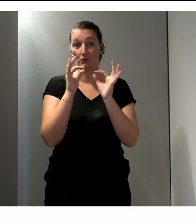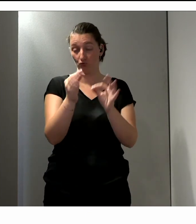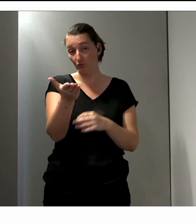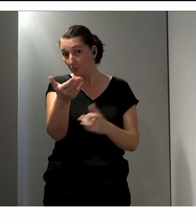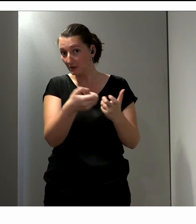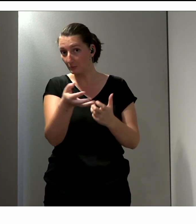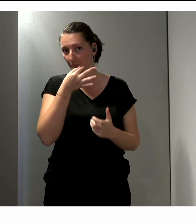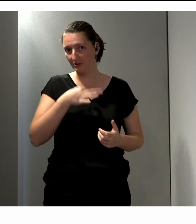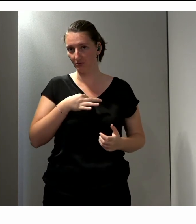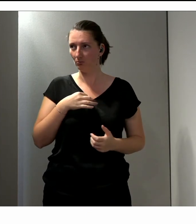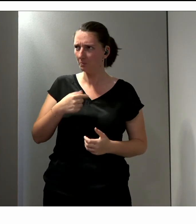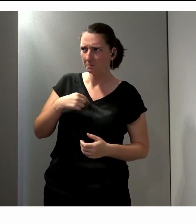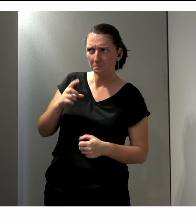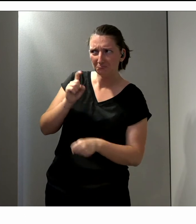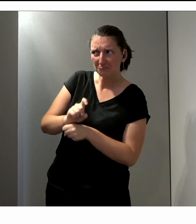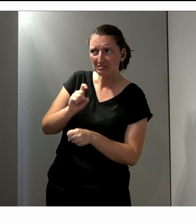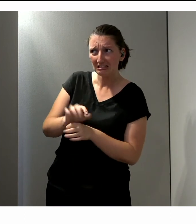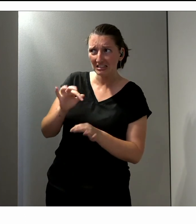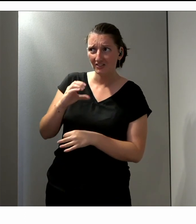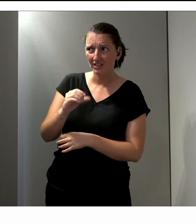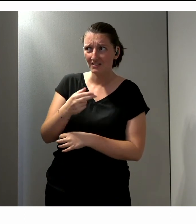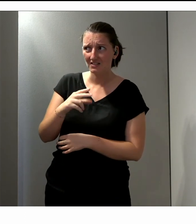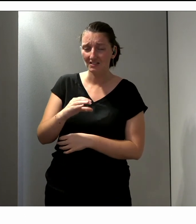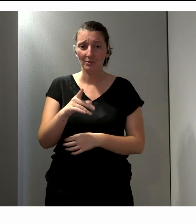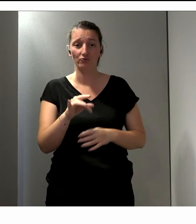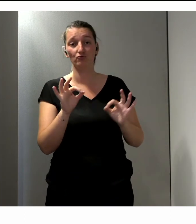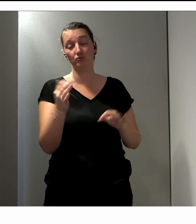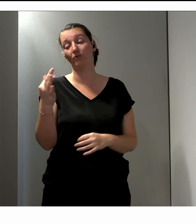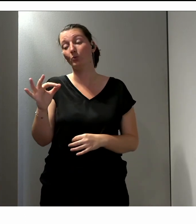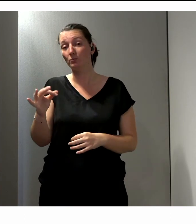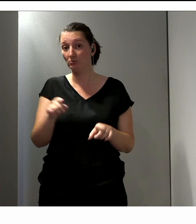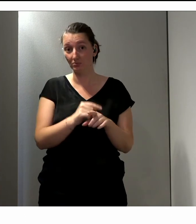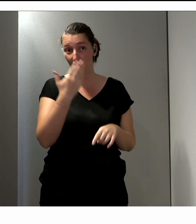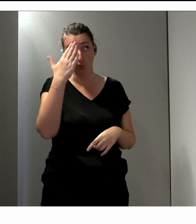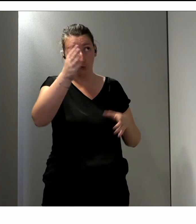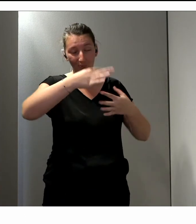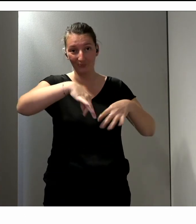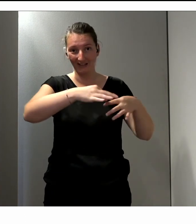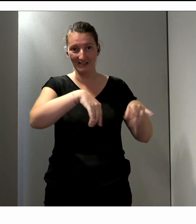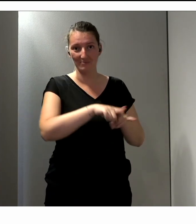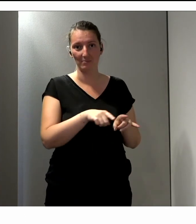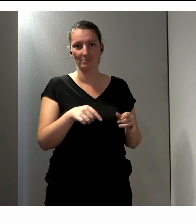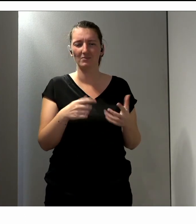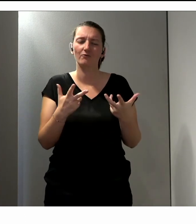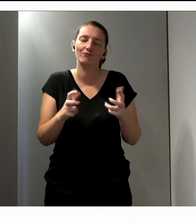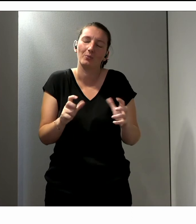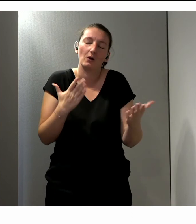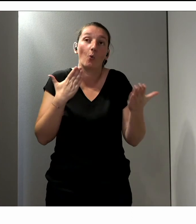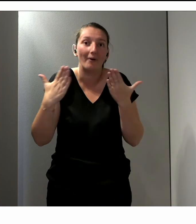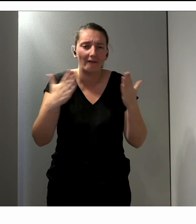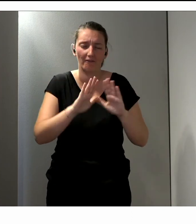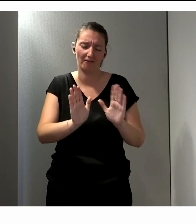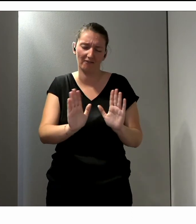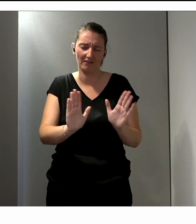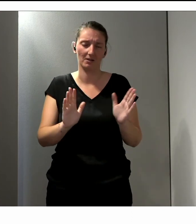pas unique pour la France. C'est vrai que les conseils qui sont auprès de... Je ne veux pas faire les comparaisons,